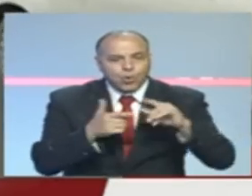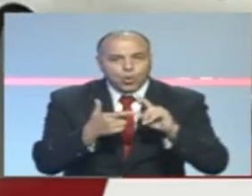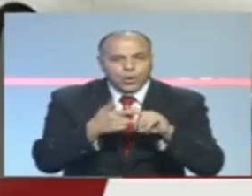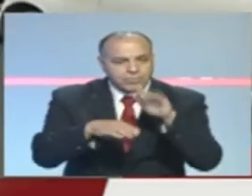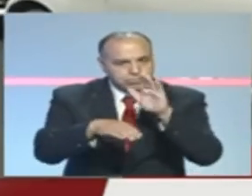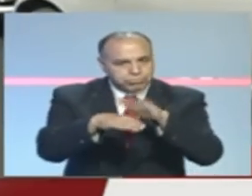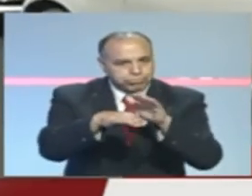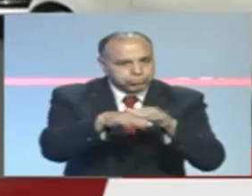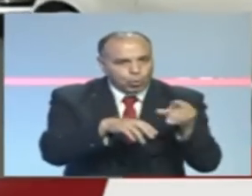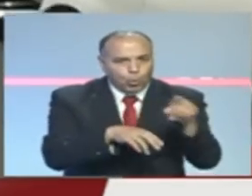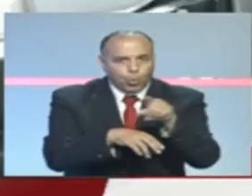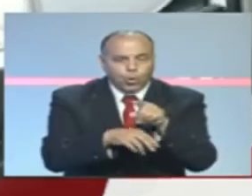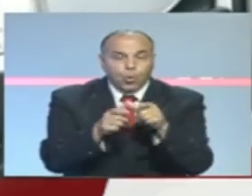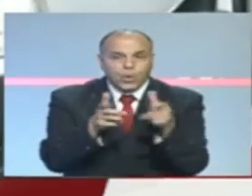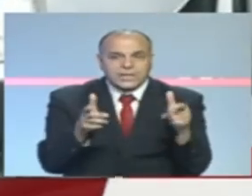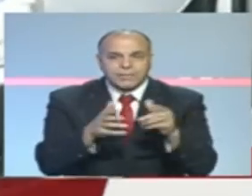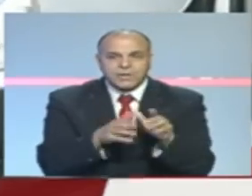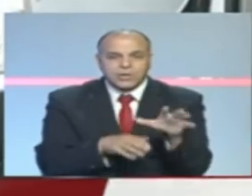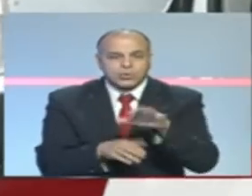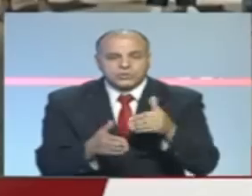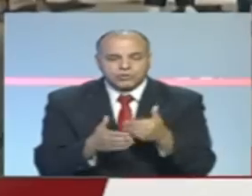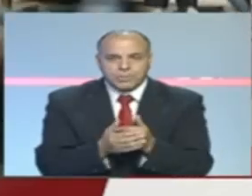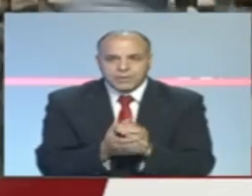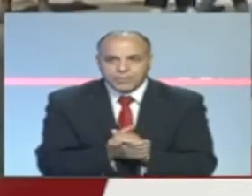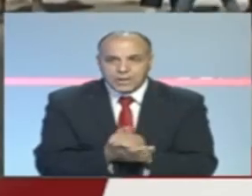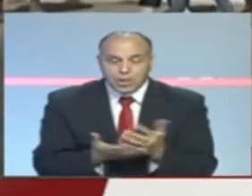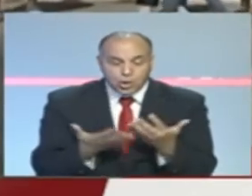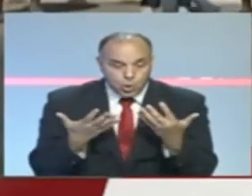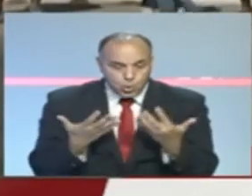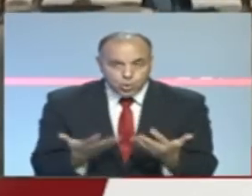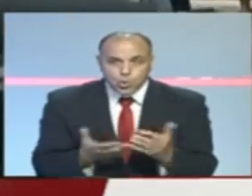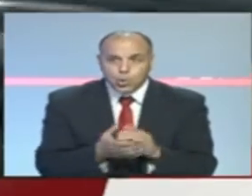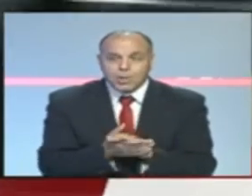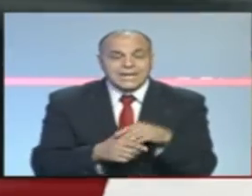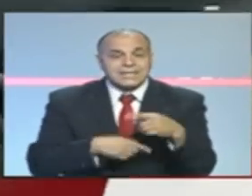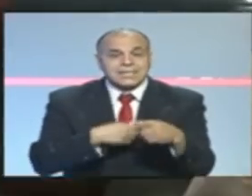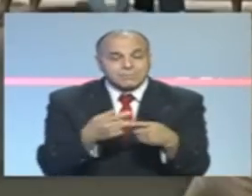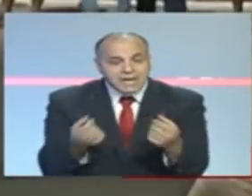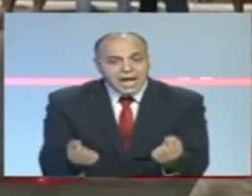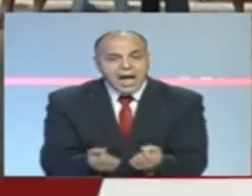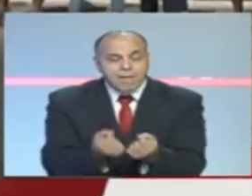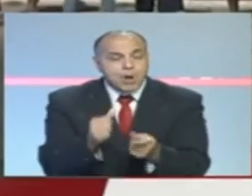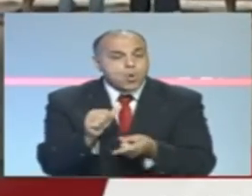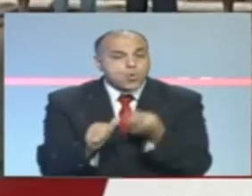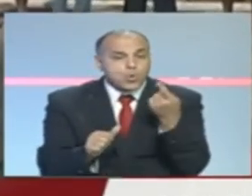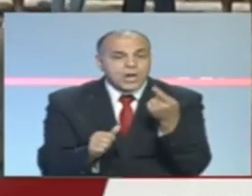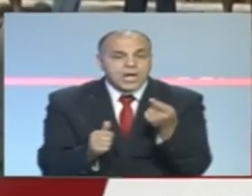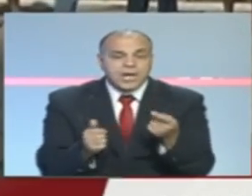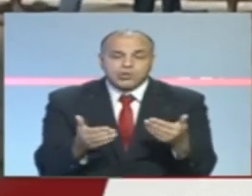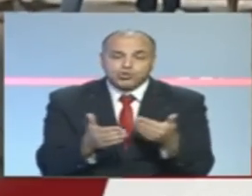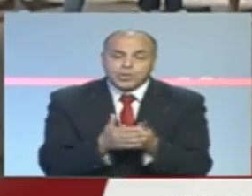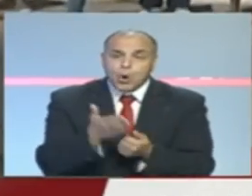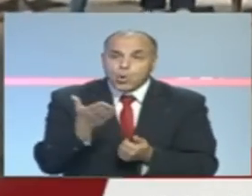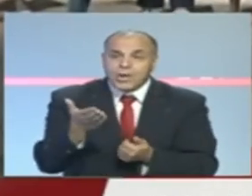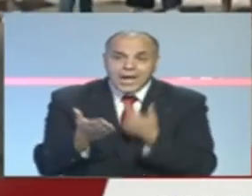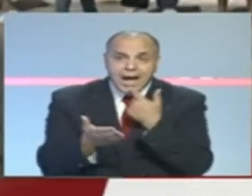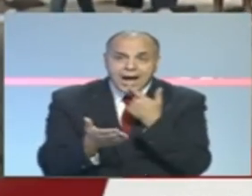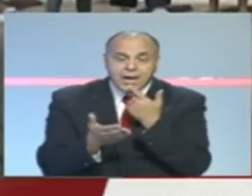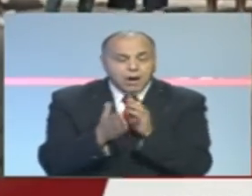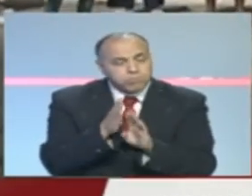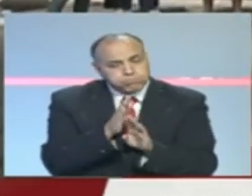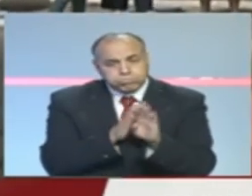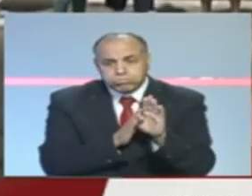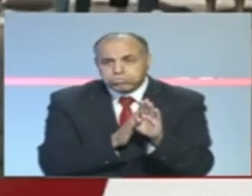توعويه واسعه الجزيره اليوم تستمر الحمله اولا بجزيره جربه نظرا لارتفاع